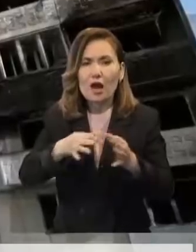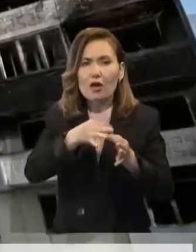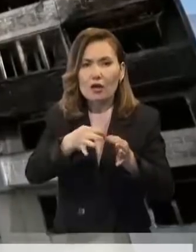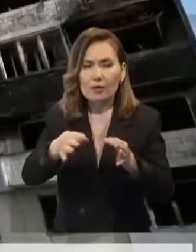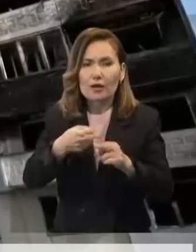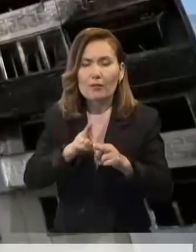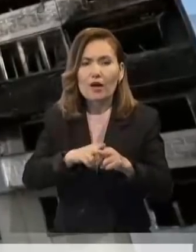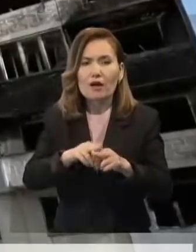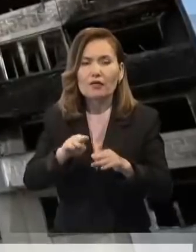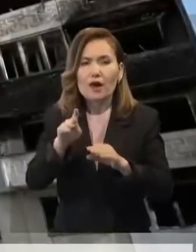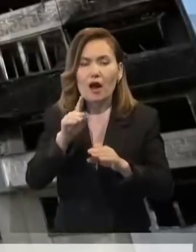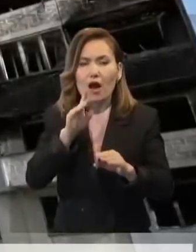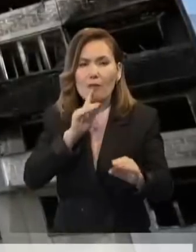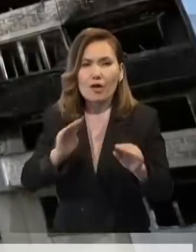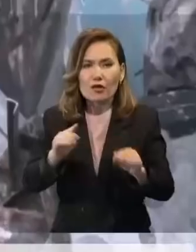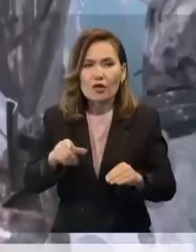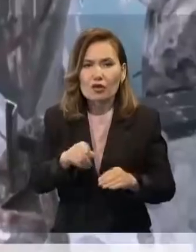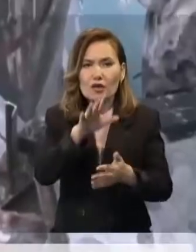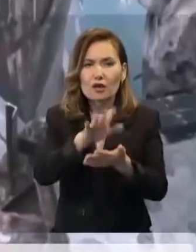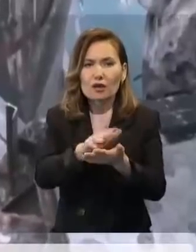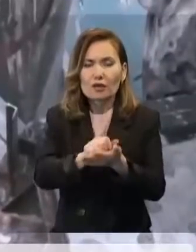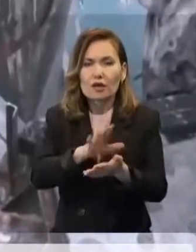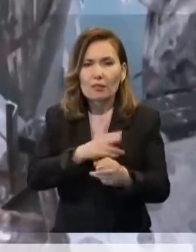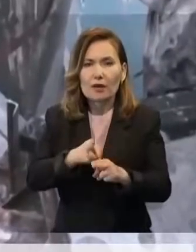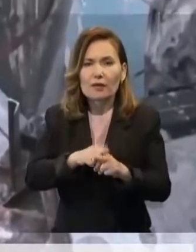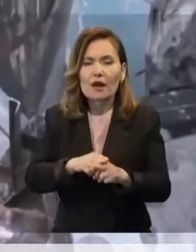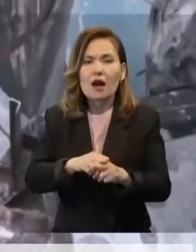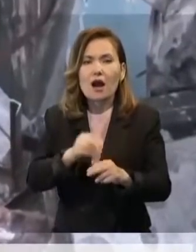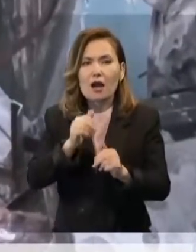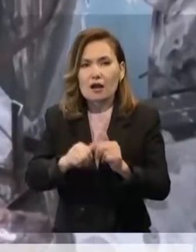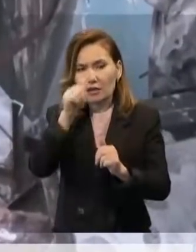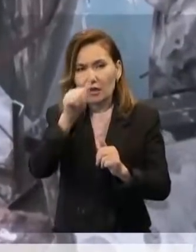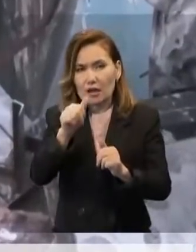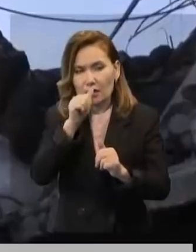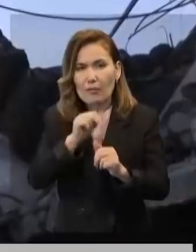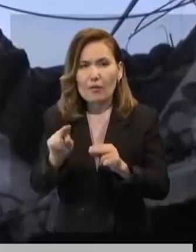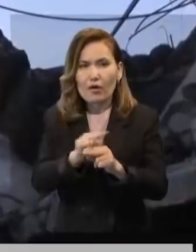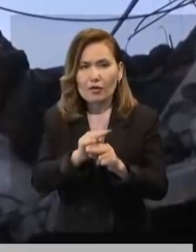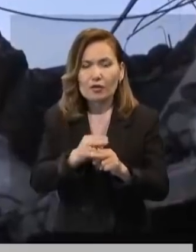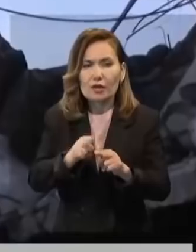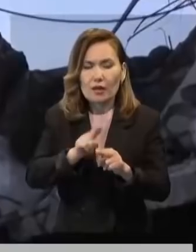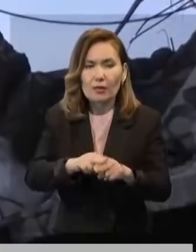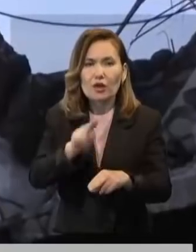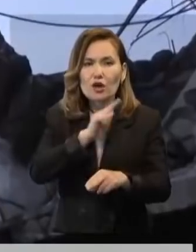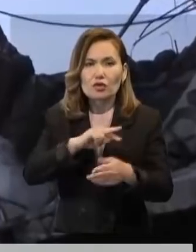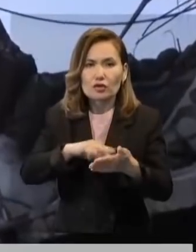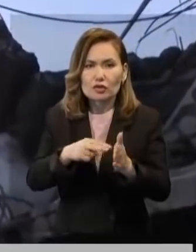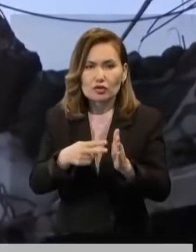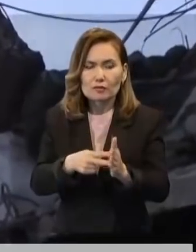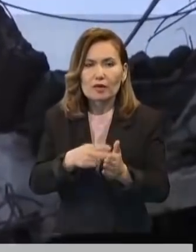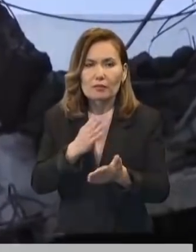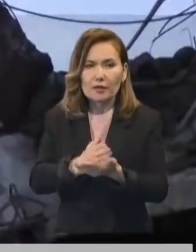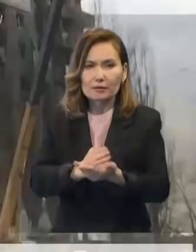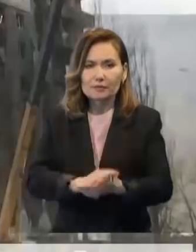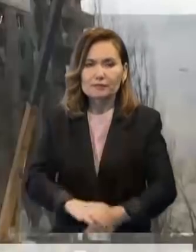мекендегі инфрақұрылым нысандарының тасталқан шыққан. Енді ай соңына дейін қалпына келтіру жұмыстарының бірінші кезеңін аяқтау жоспарланып